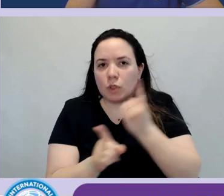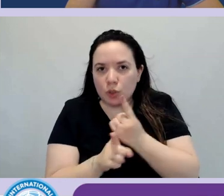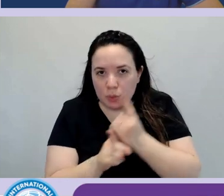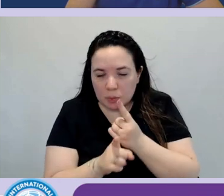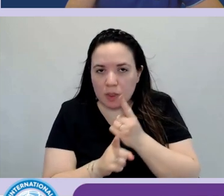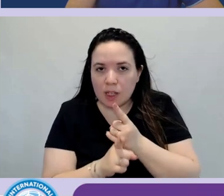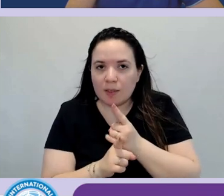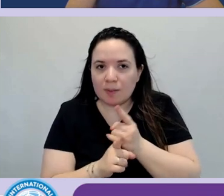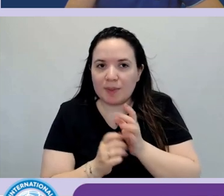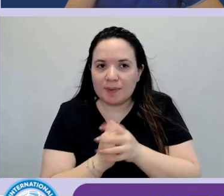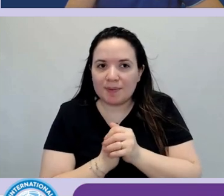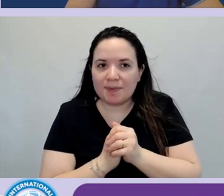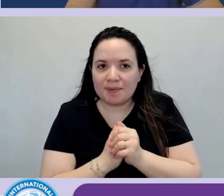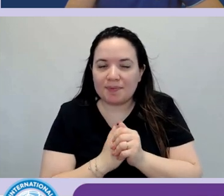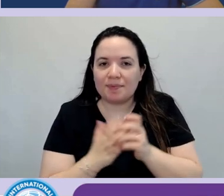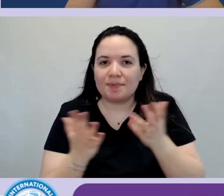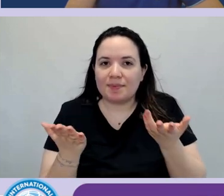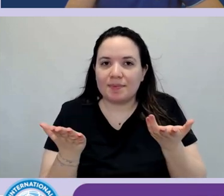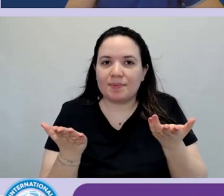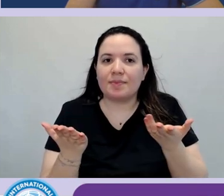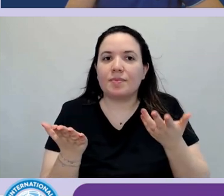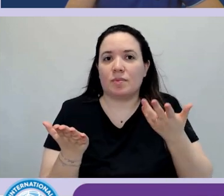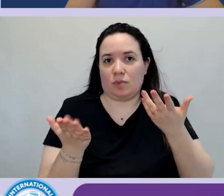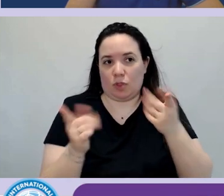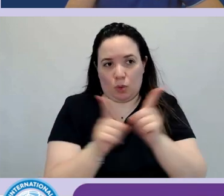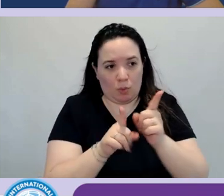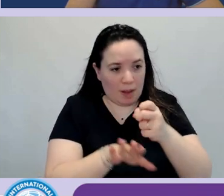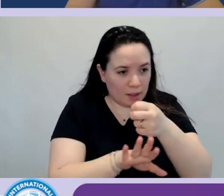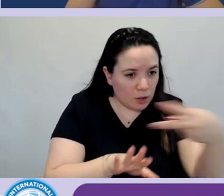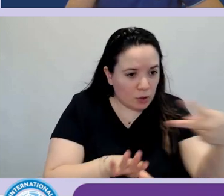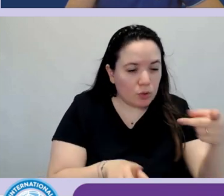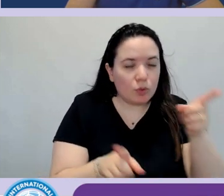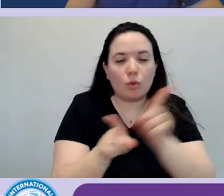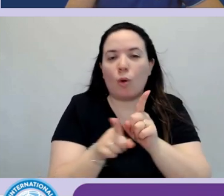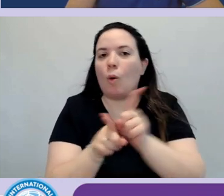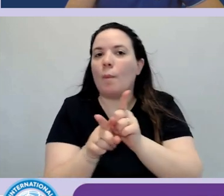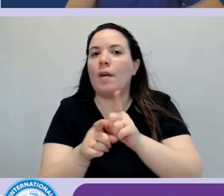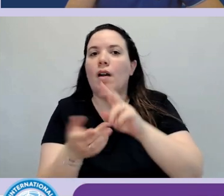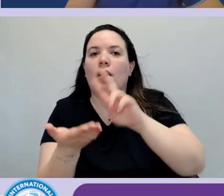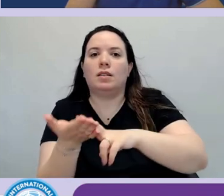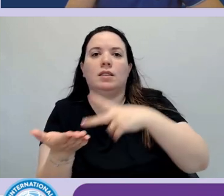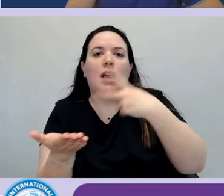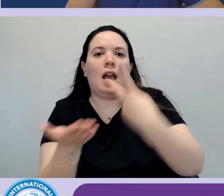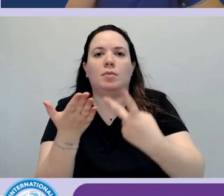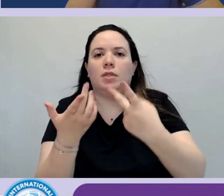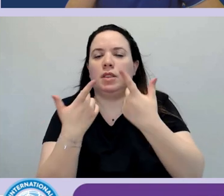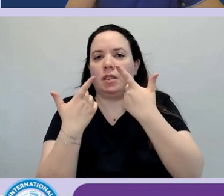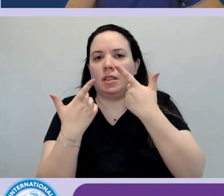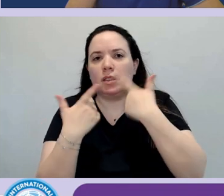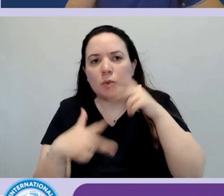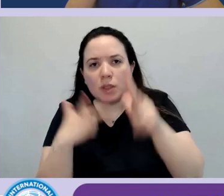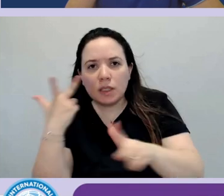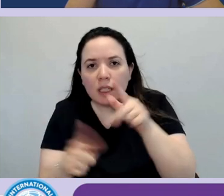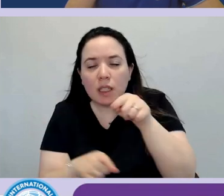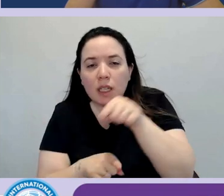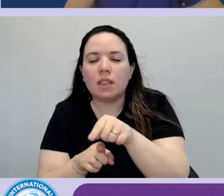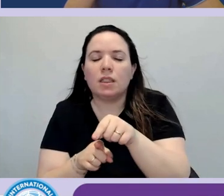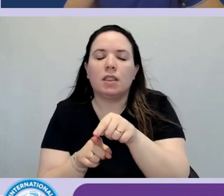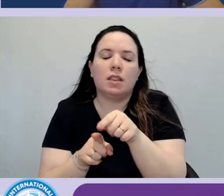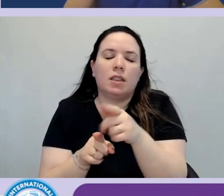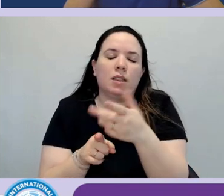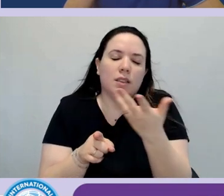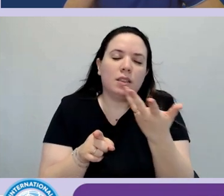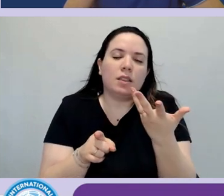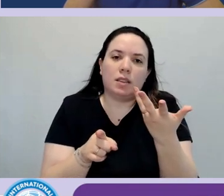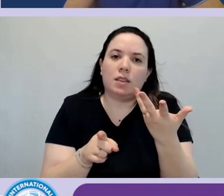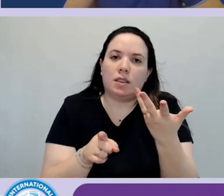dobbiamo renderci conto che come il sottotitolo come l'Inter l'interpretariato in lingua dei